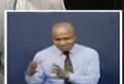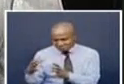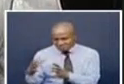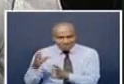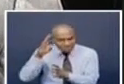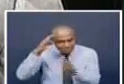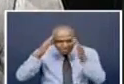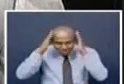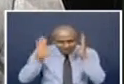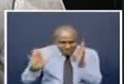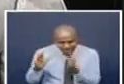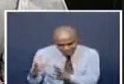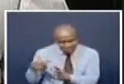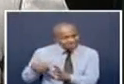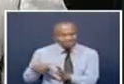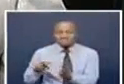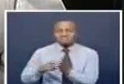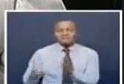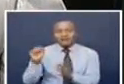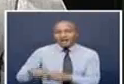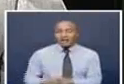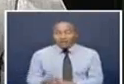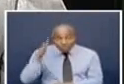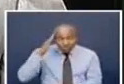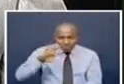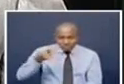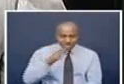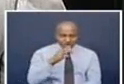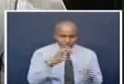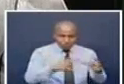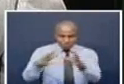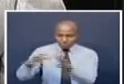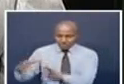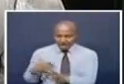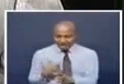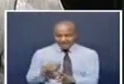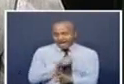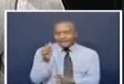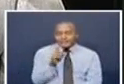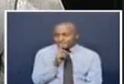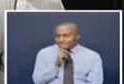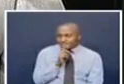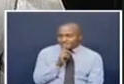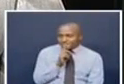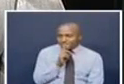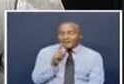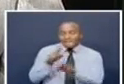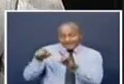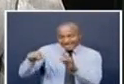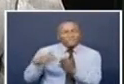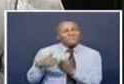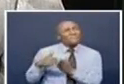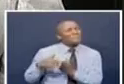bila naka, kuna sections kama kuna watu ambao hawazungumuzi. Lakini hao ndio wengi